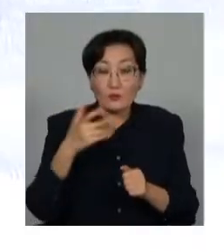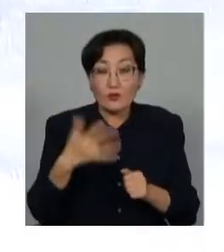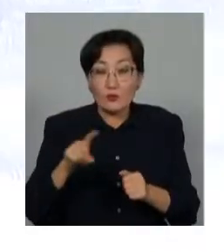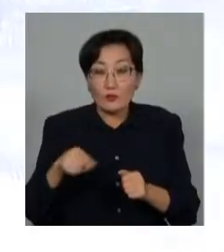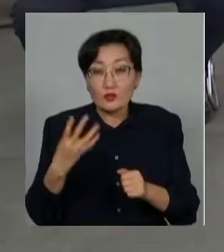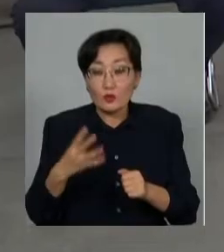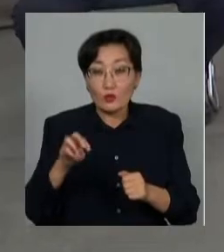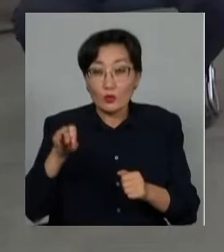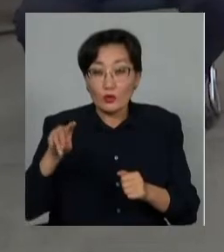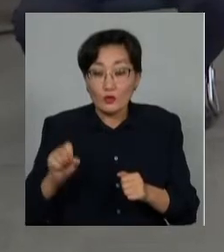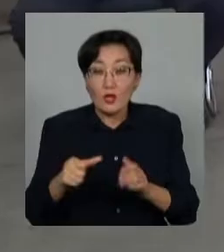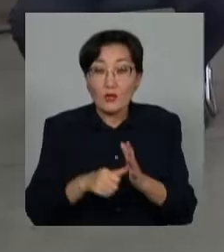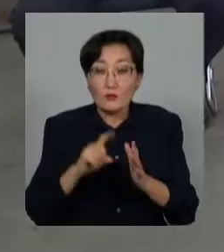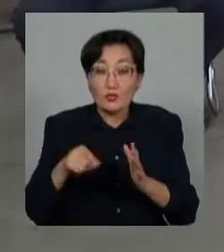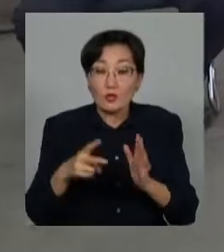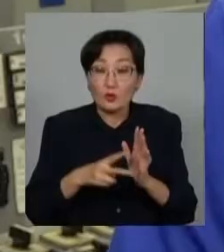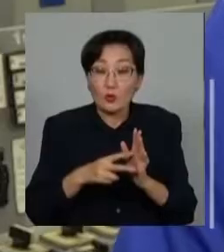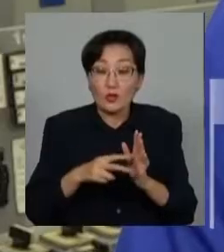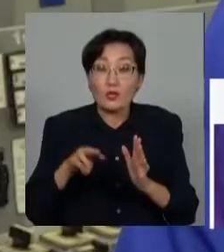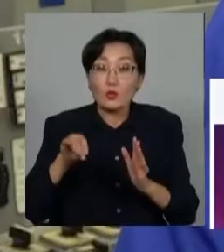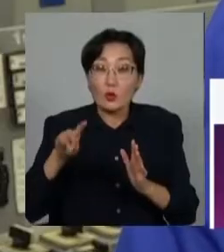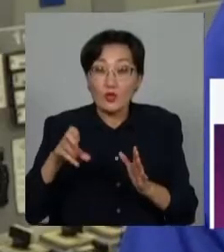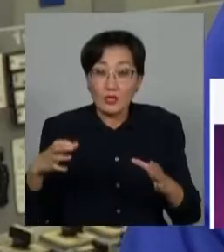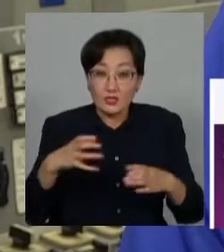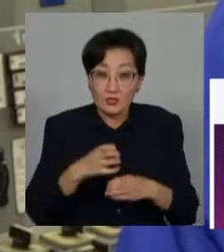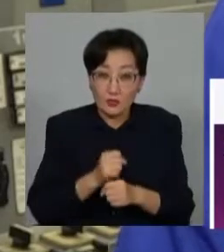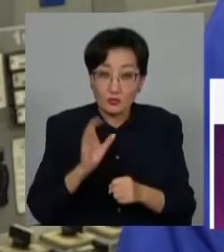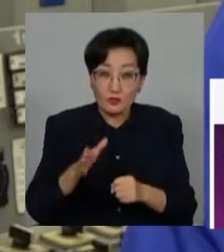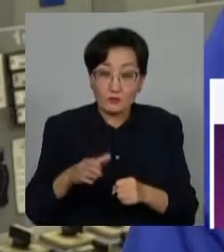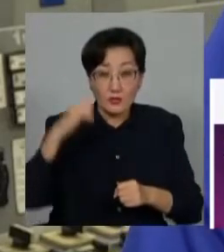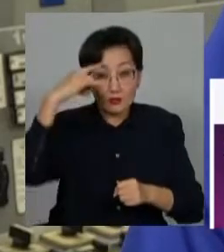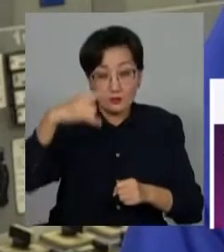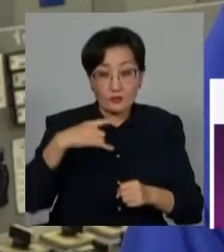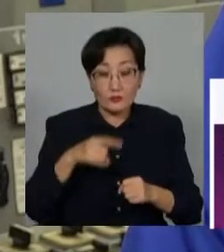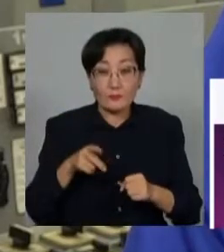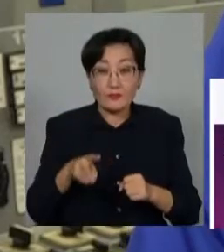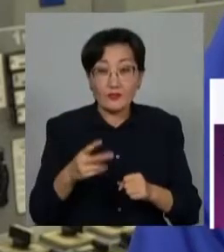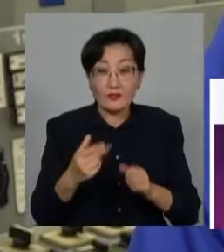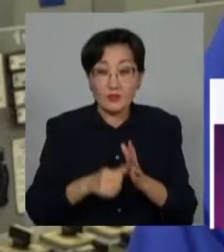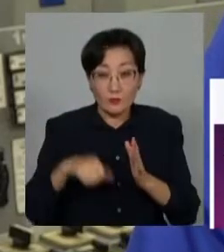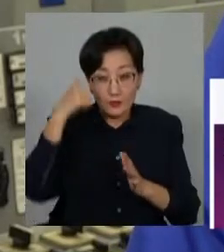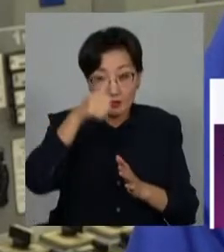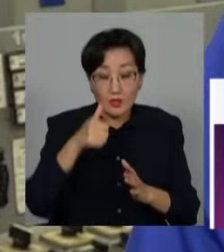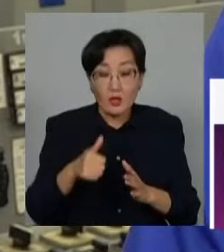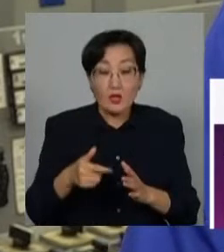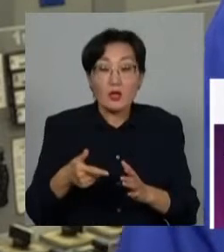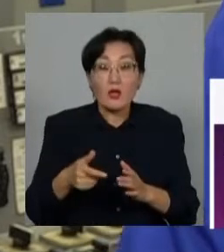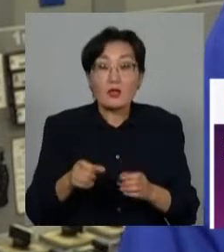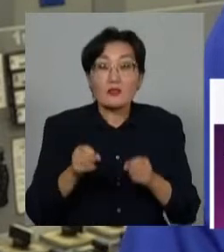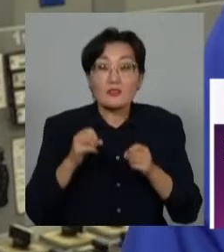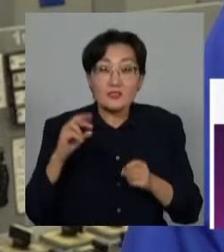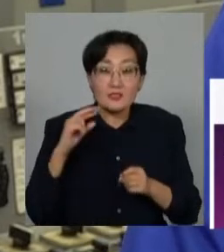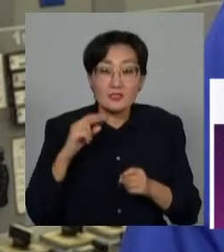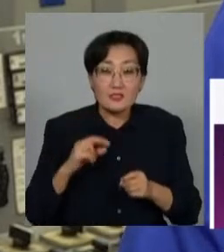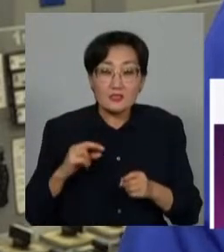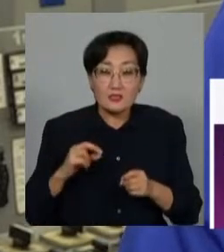тоннадан 6,7 мың тоннаға дейін азаяды. Еліміздің 2060 жылға көмір қышқылды бейтараптығына шығуға байланысты алған